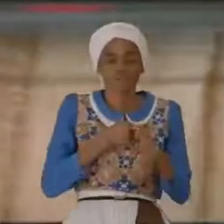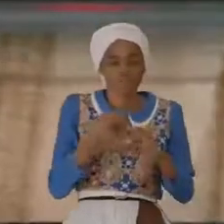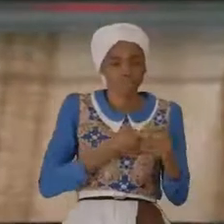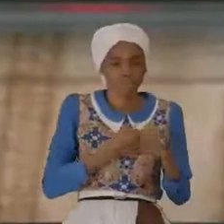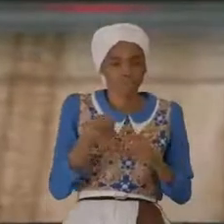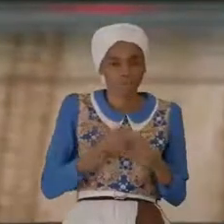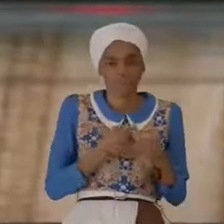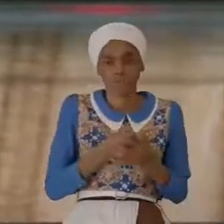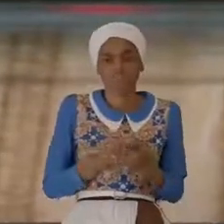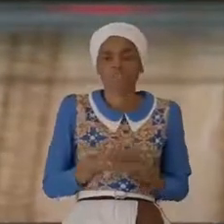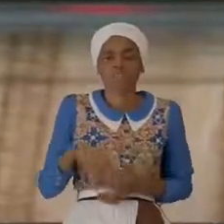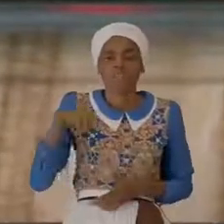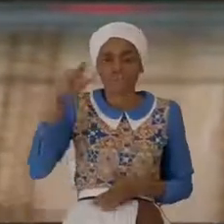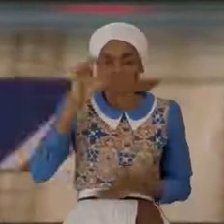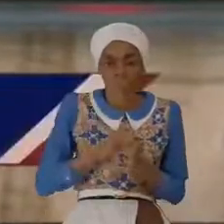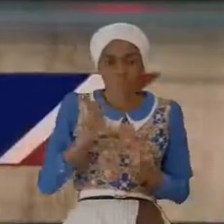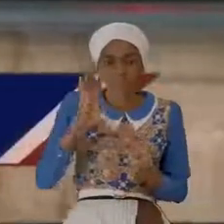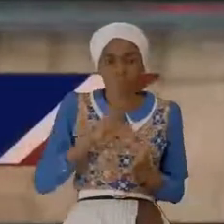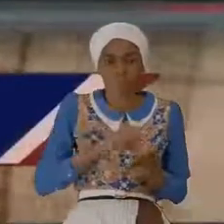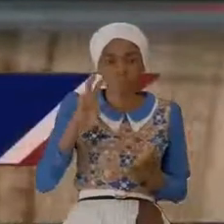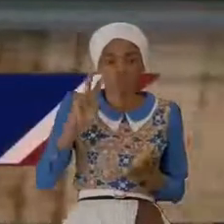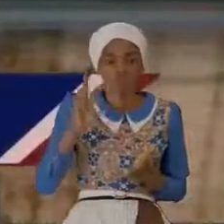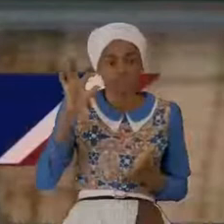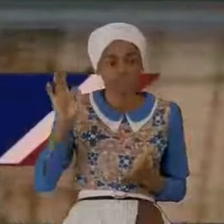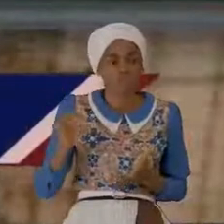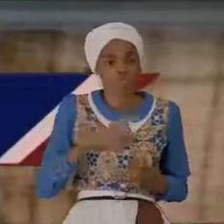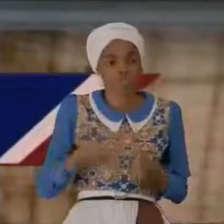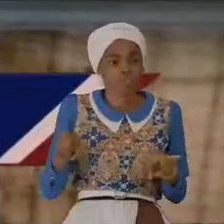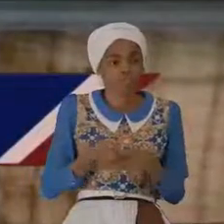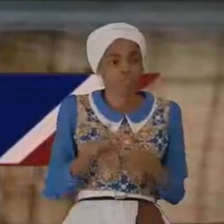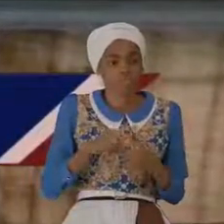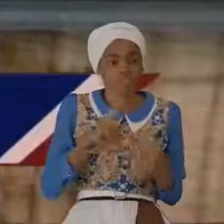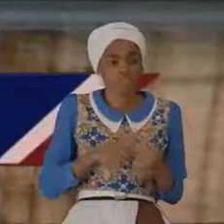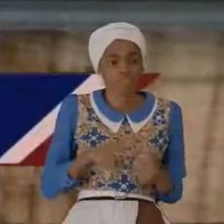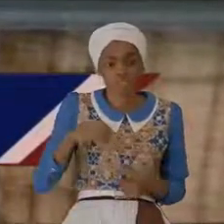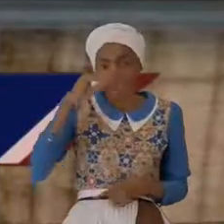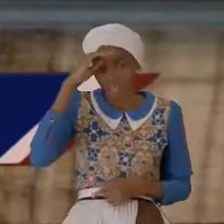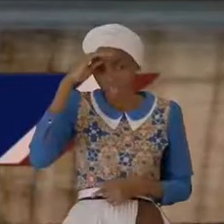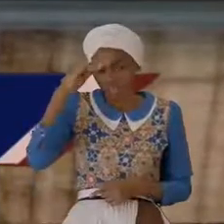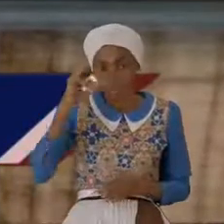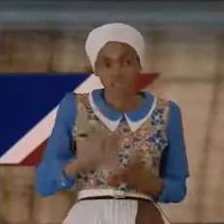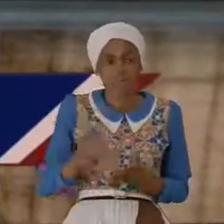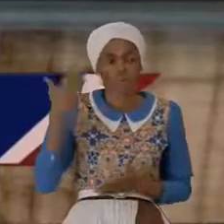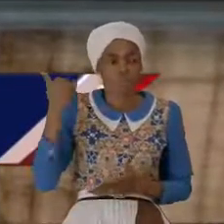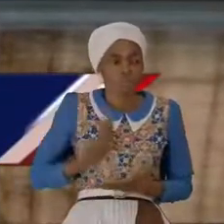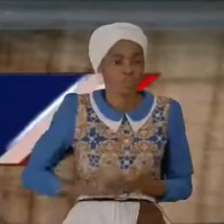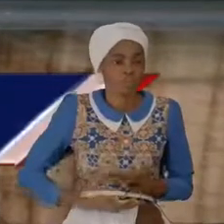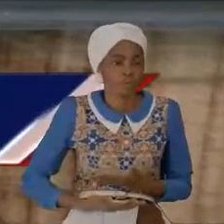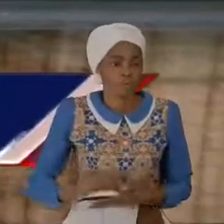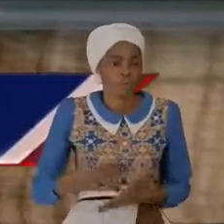est persécuté. Chapitre 4, verset 29. Et de même, qu'alors